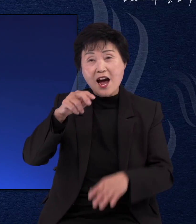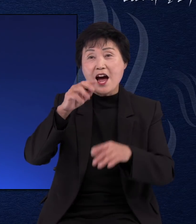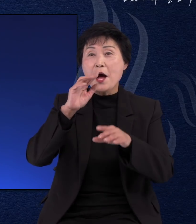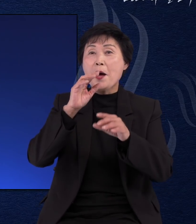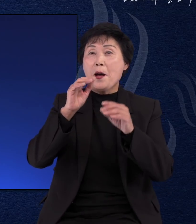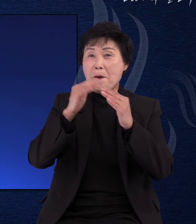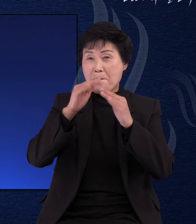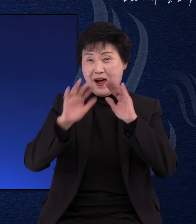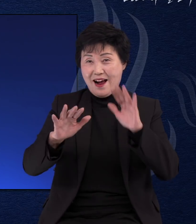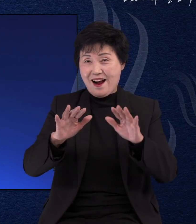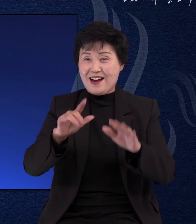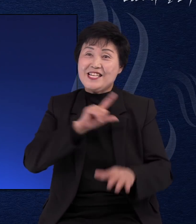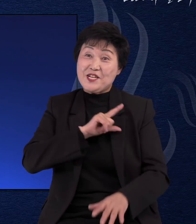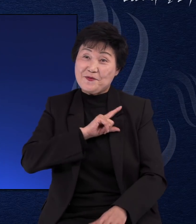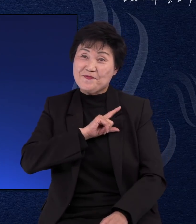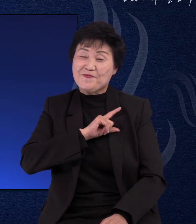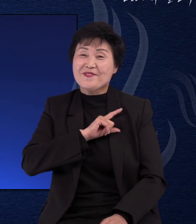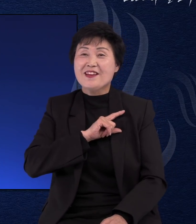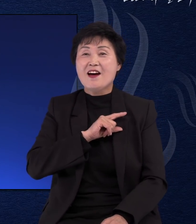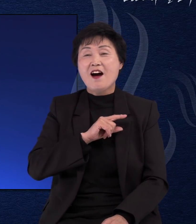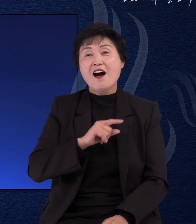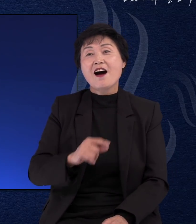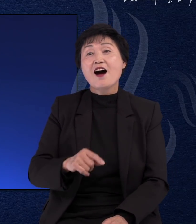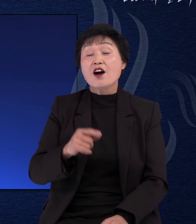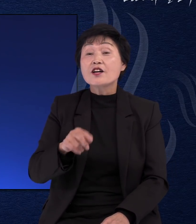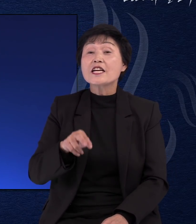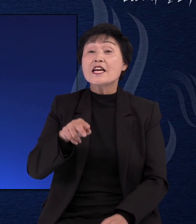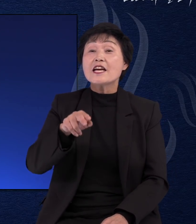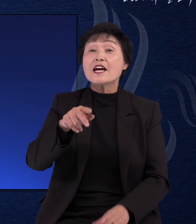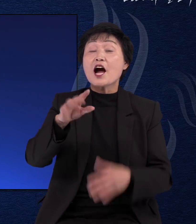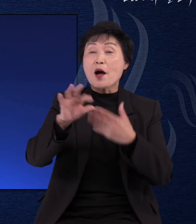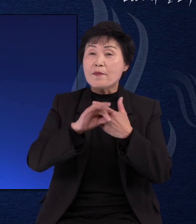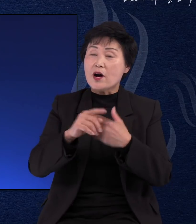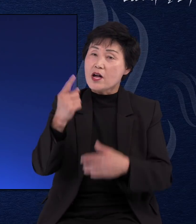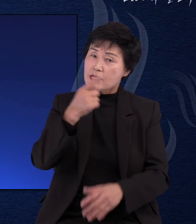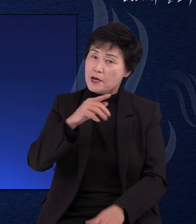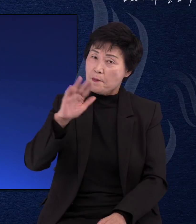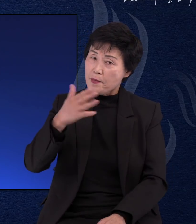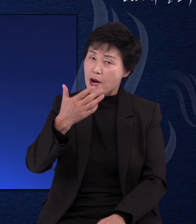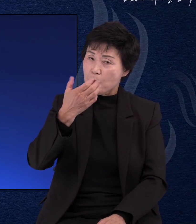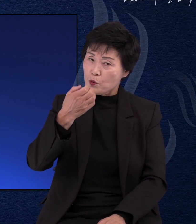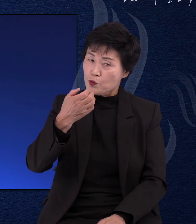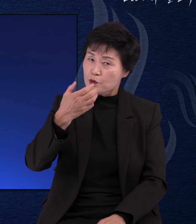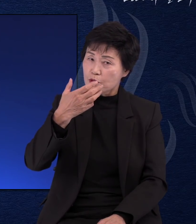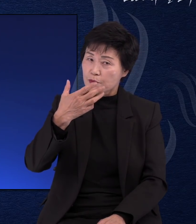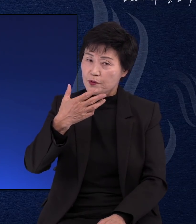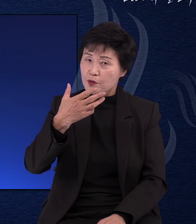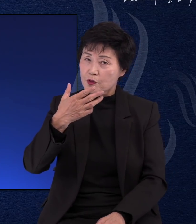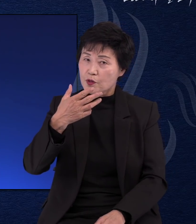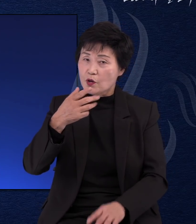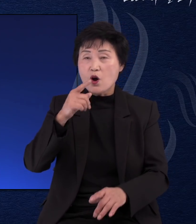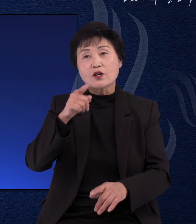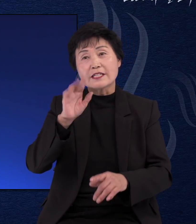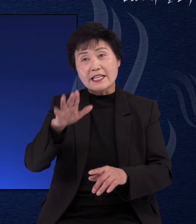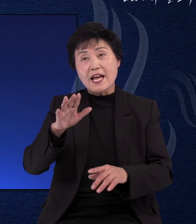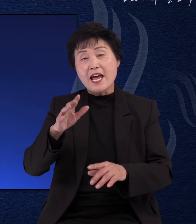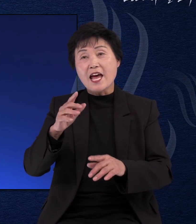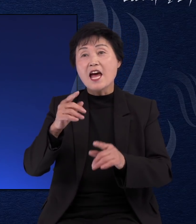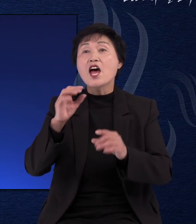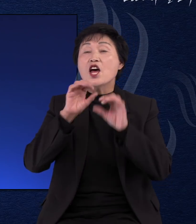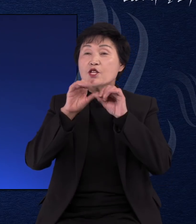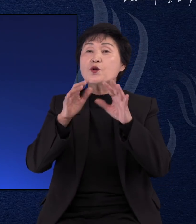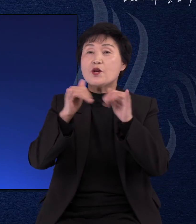시골스럽죠. 추자마을에 올라가면 1899년 12월 마지막 날 호주 선교사님에 의해서 세워진 교회